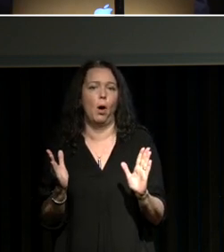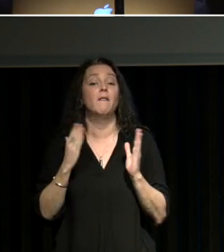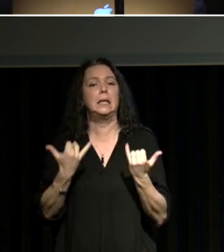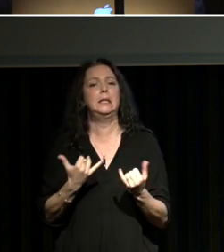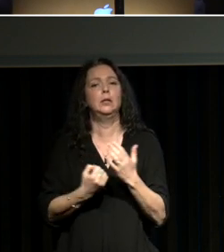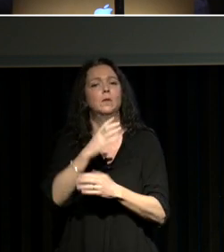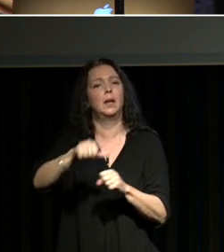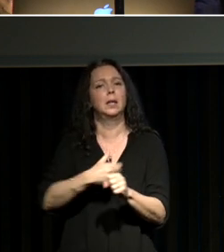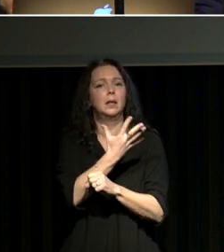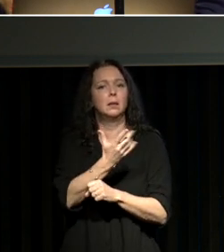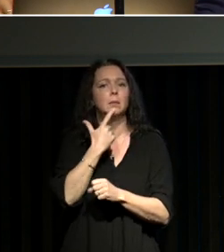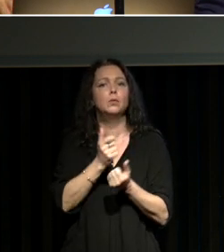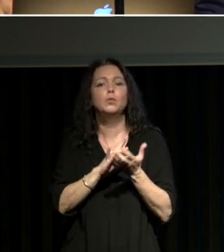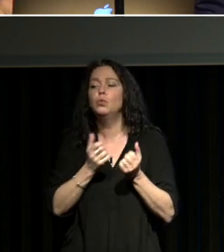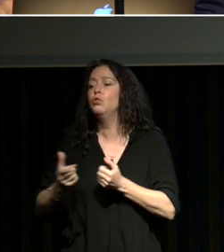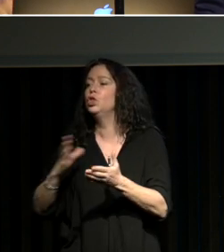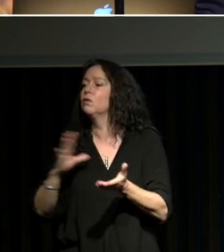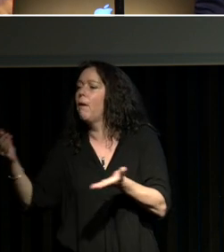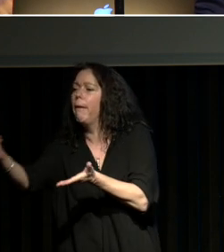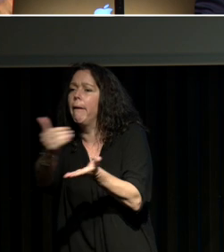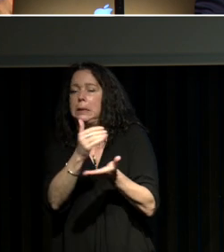Nouvelle-Aquitaine, parce que je n'ai pas tous les chiffres nationaux.